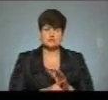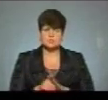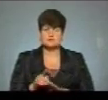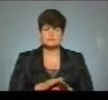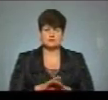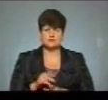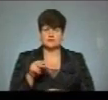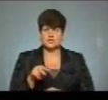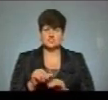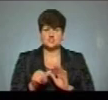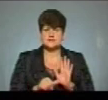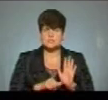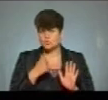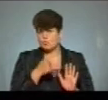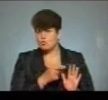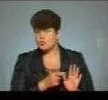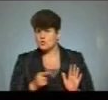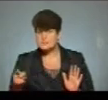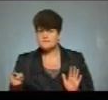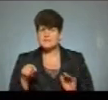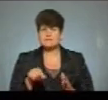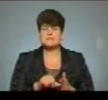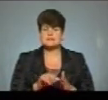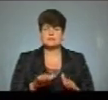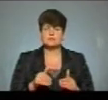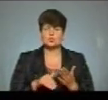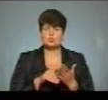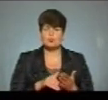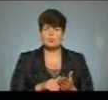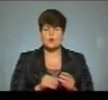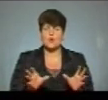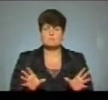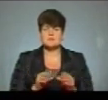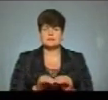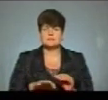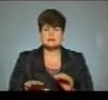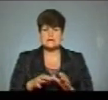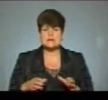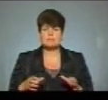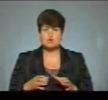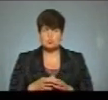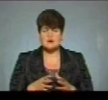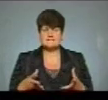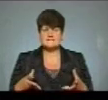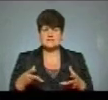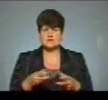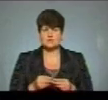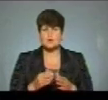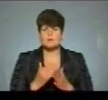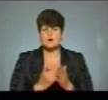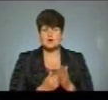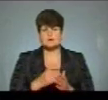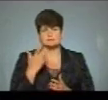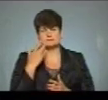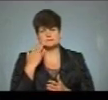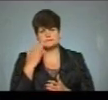реалізовувати з 2016 року. Її представники надають допомогу об'єднаним територіальним громадам. Фінансує програму Агенція США